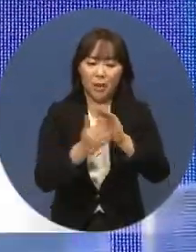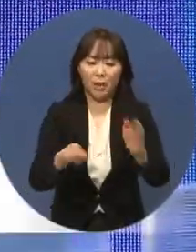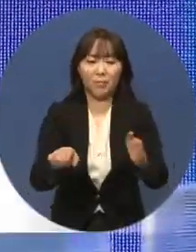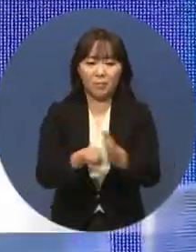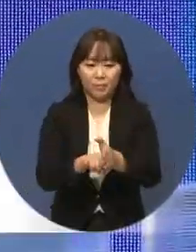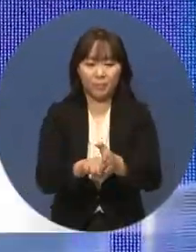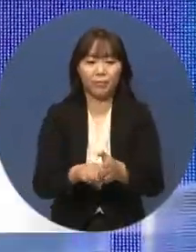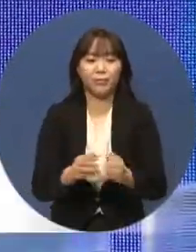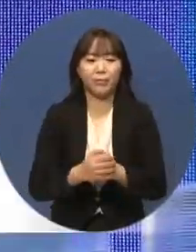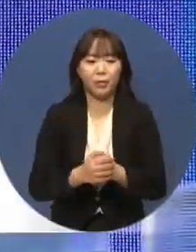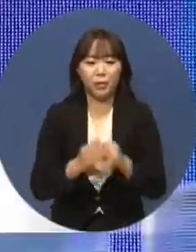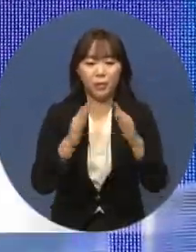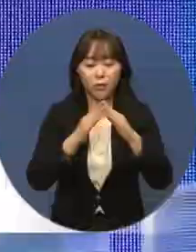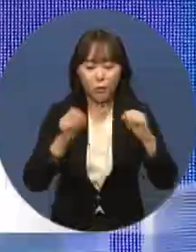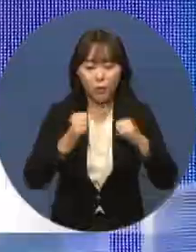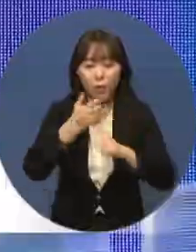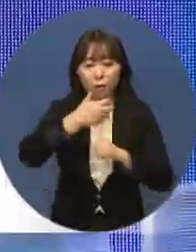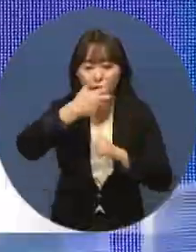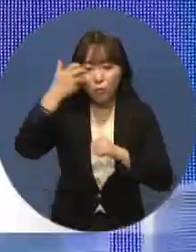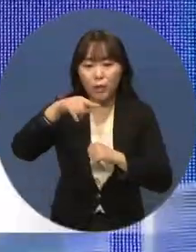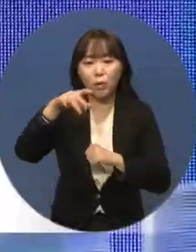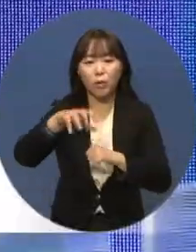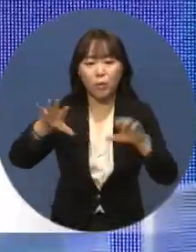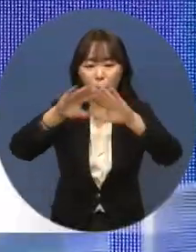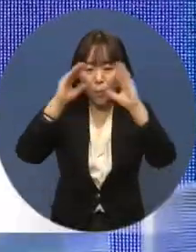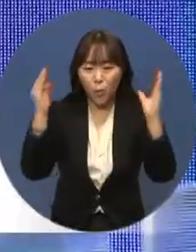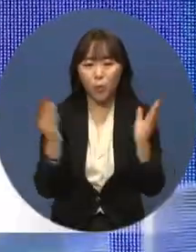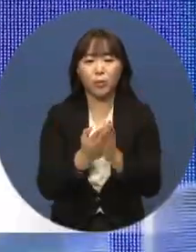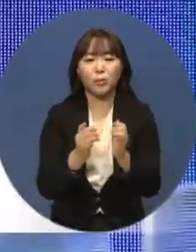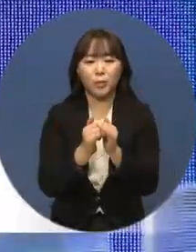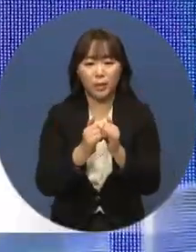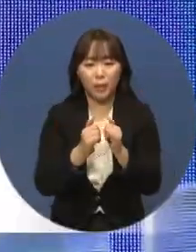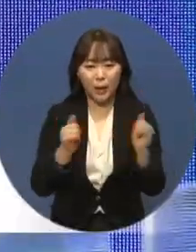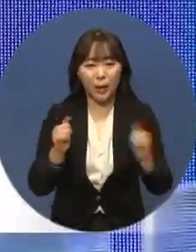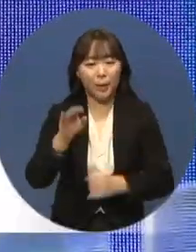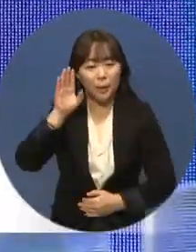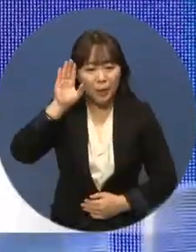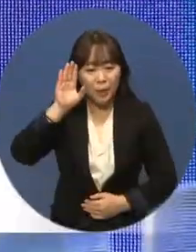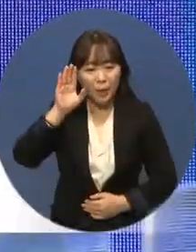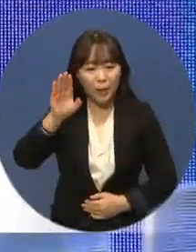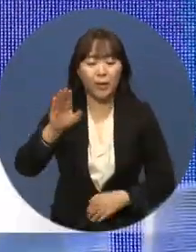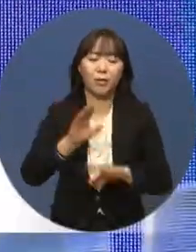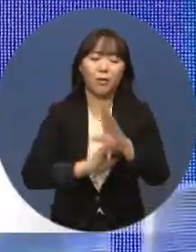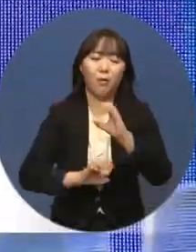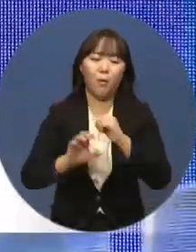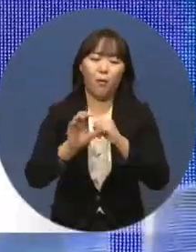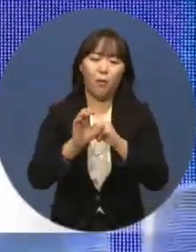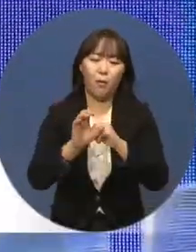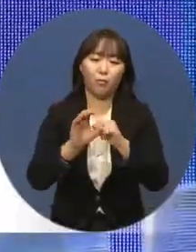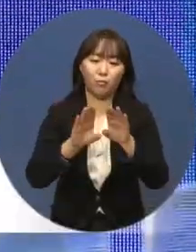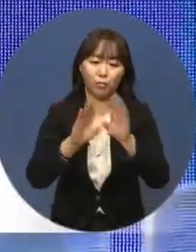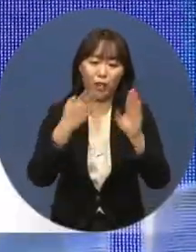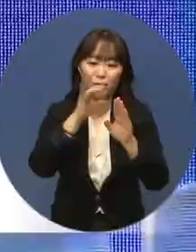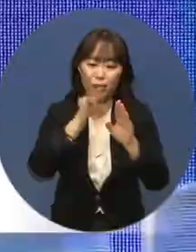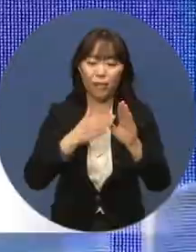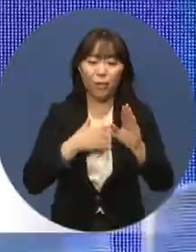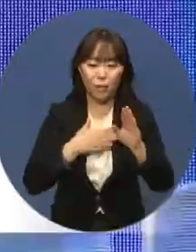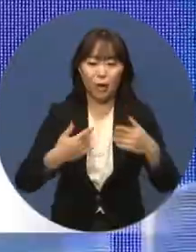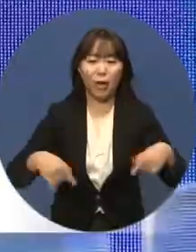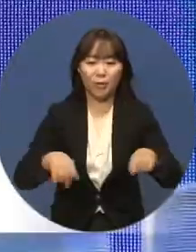믿습니다. 전북의 꿈이 여기 모인 모든 분들의 미래가 활짝 열릴 수 있도록 저